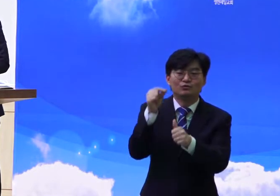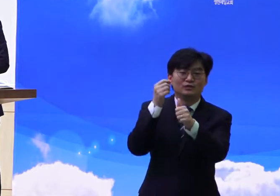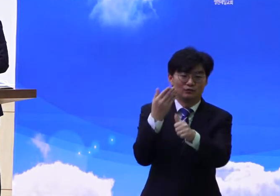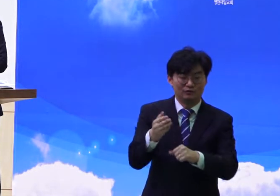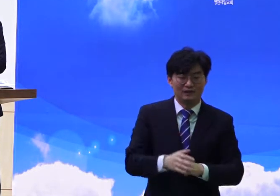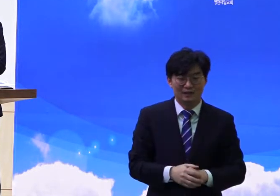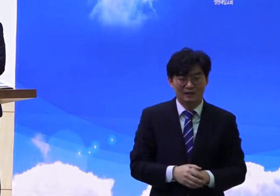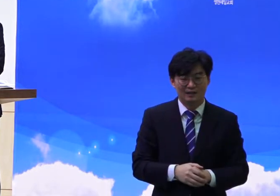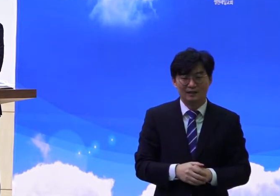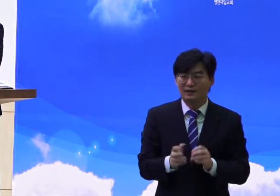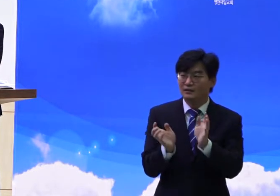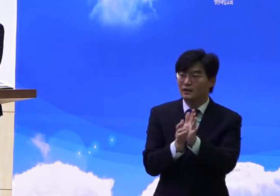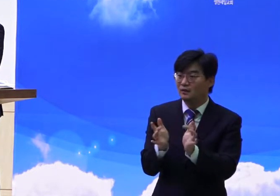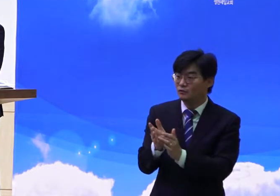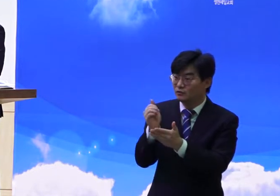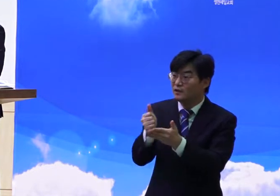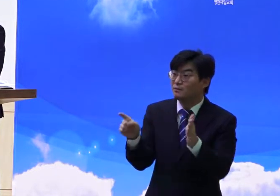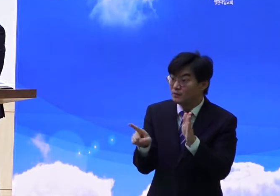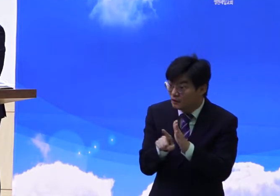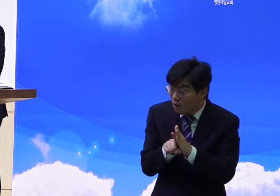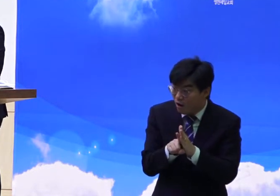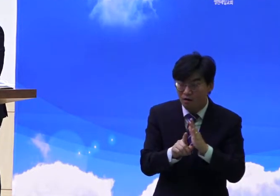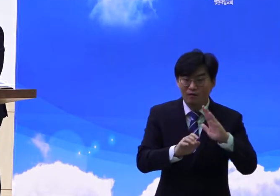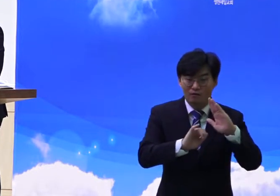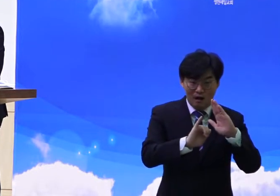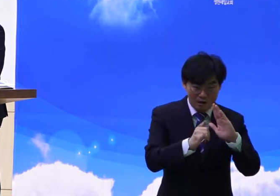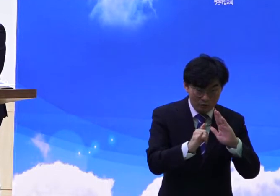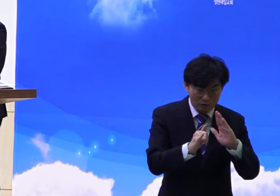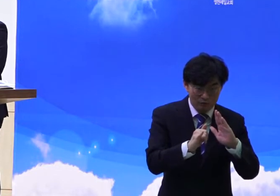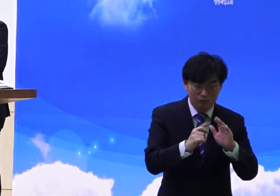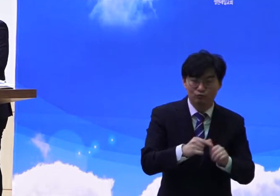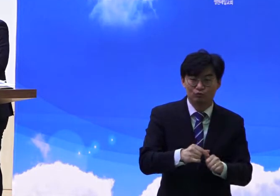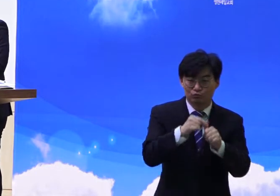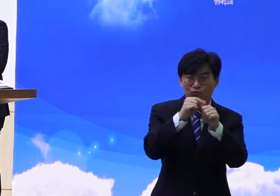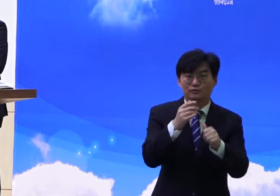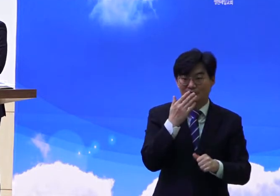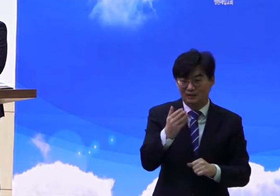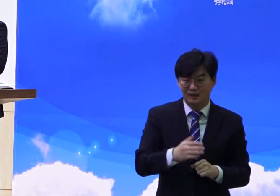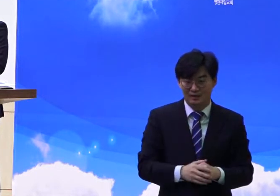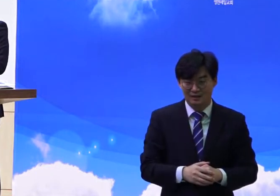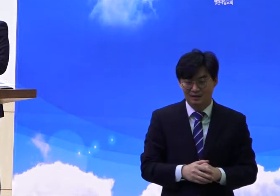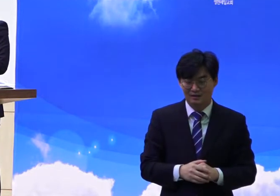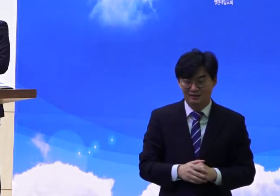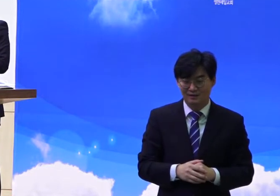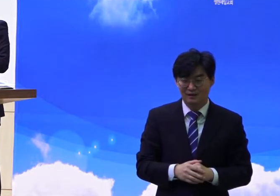믿으라. 그리하면 너와 내 집이 구원을 얻으리라.